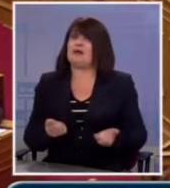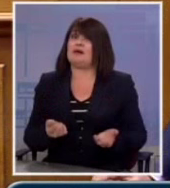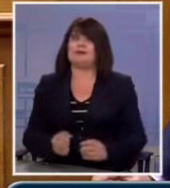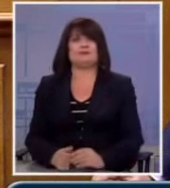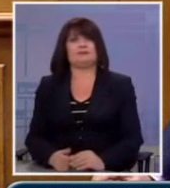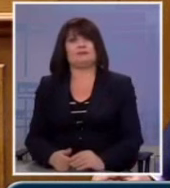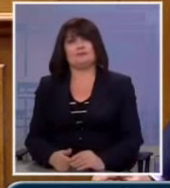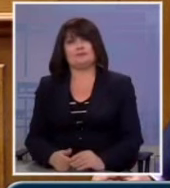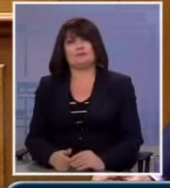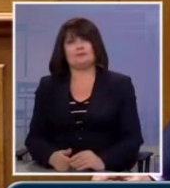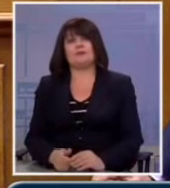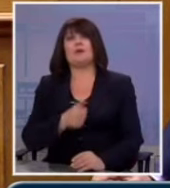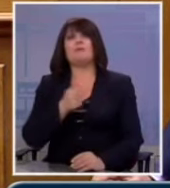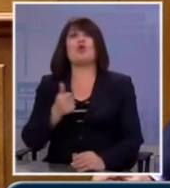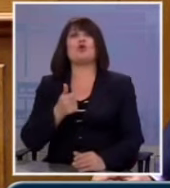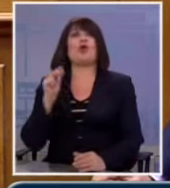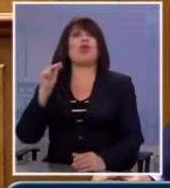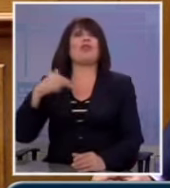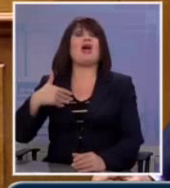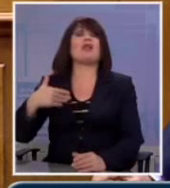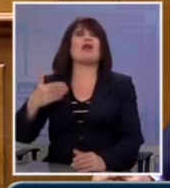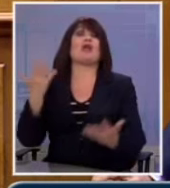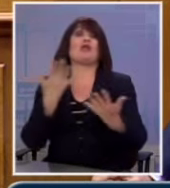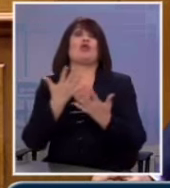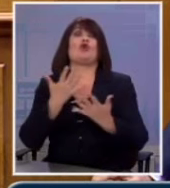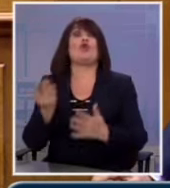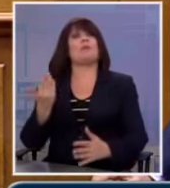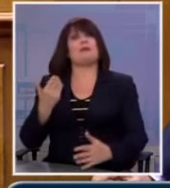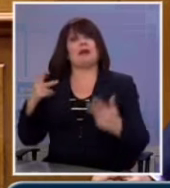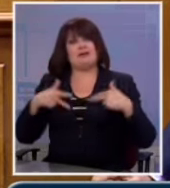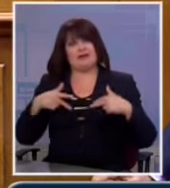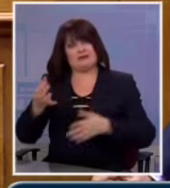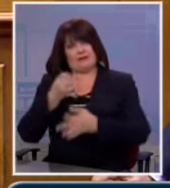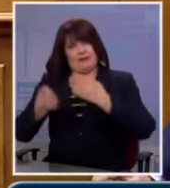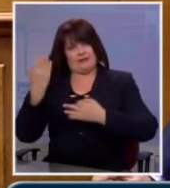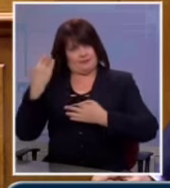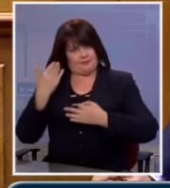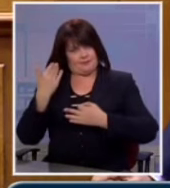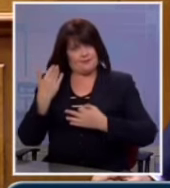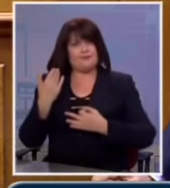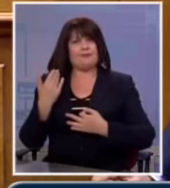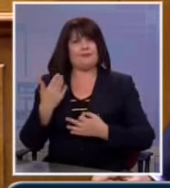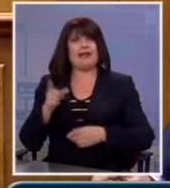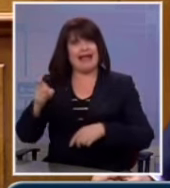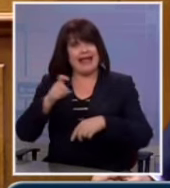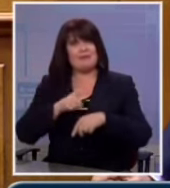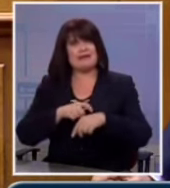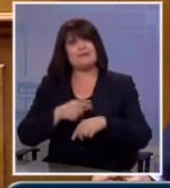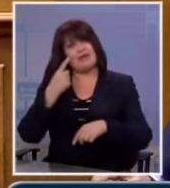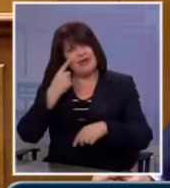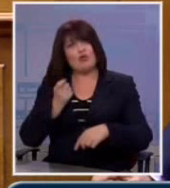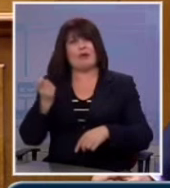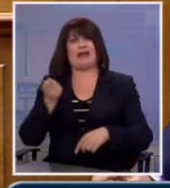Παραμονάχα την ίδια αόριστη υπόσχεση που δώσαν και στις προηγούμενες κυβερνήσεις, ότι κάποια στιγμή θα το δούμε γι'